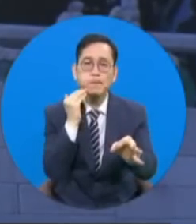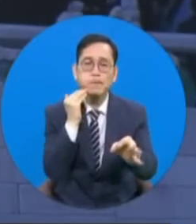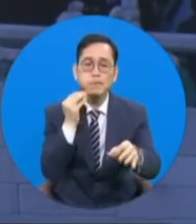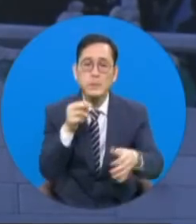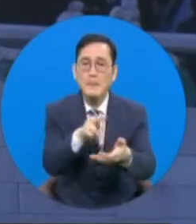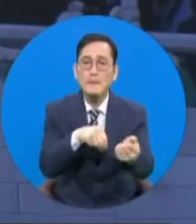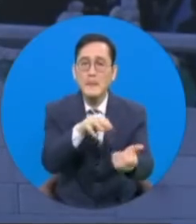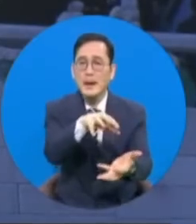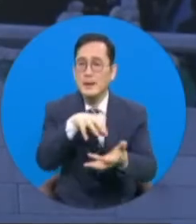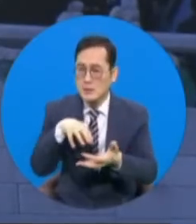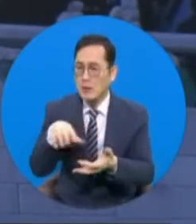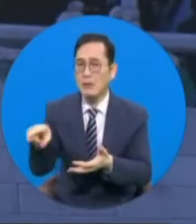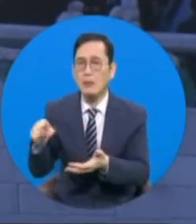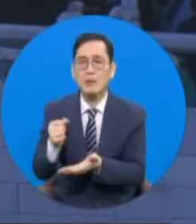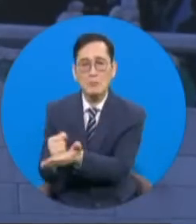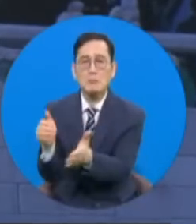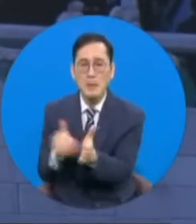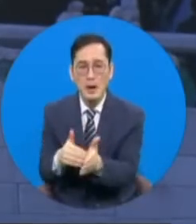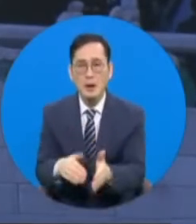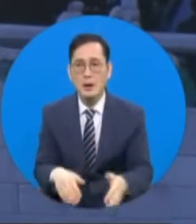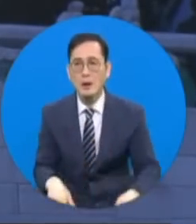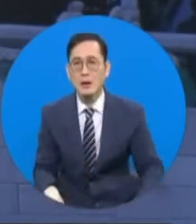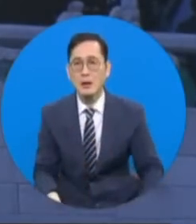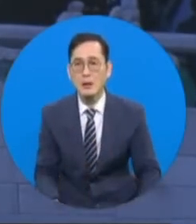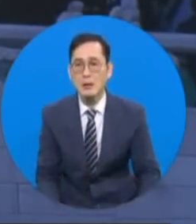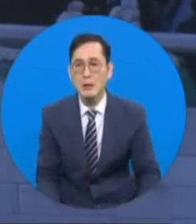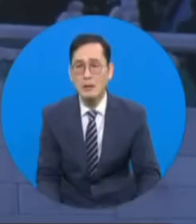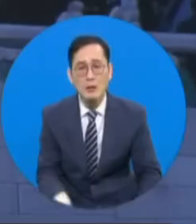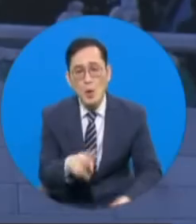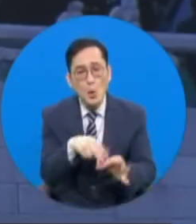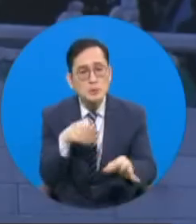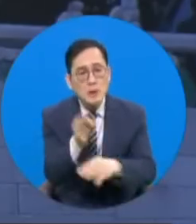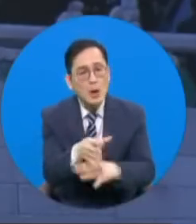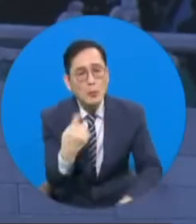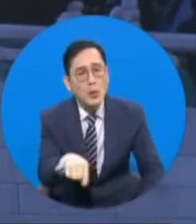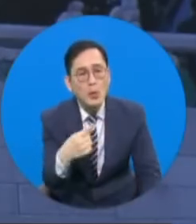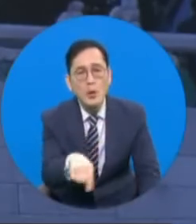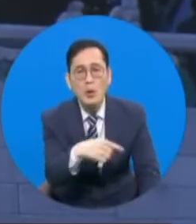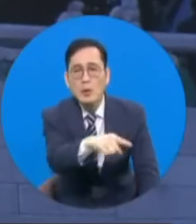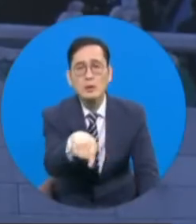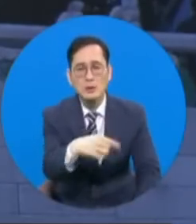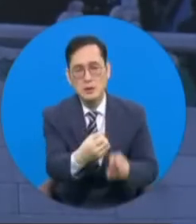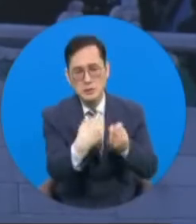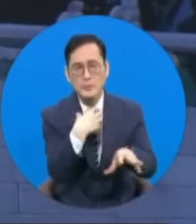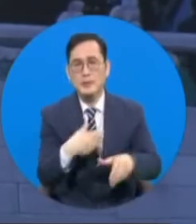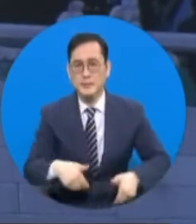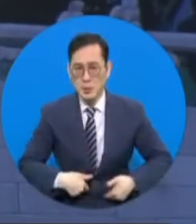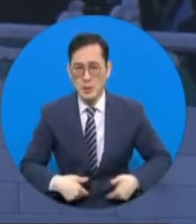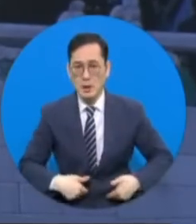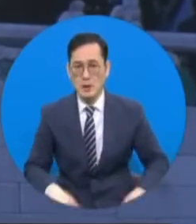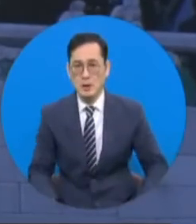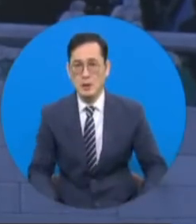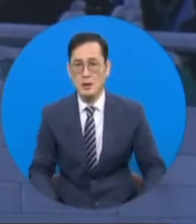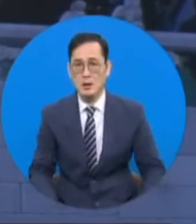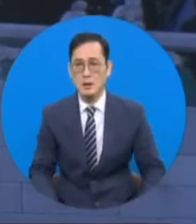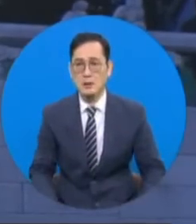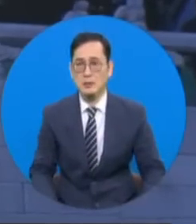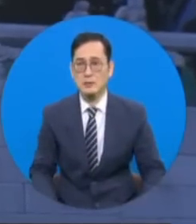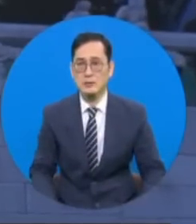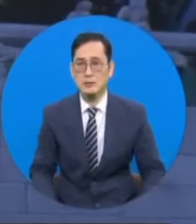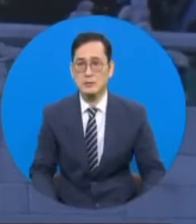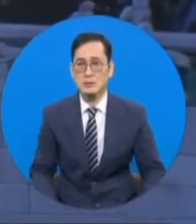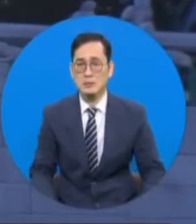나왔다 수익으로 그것도 일부잖아요 더 많은 수익 그럼 어떤 코인으로지 샀는지이 부분에 대한 해명 김남국 의원은